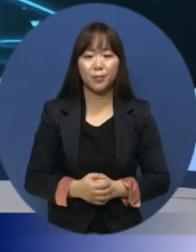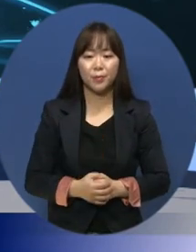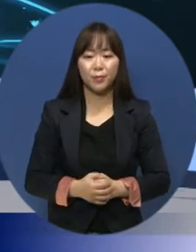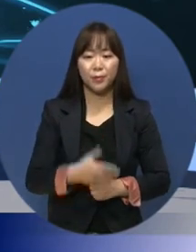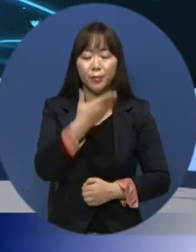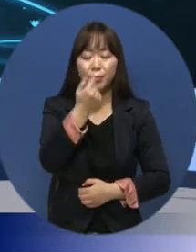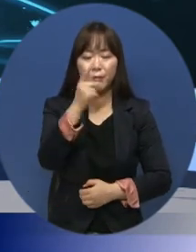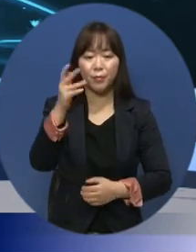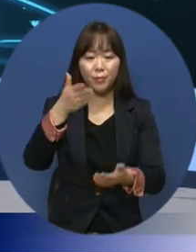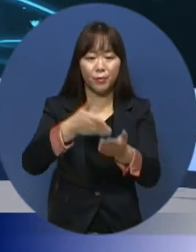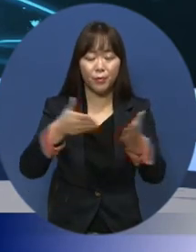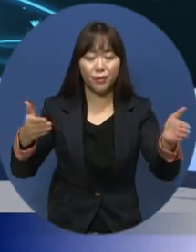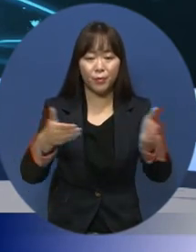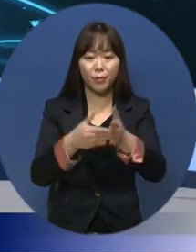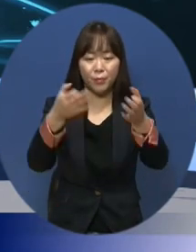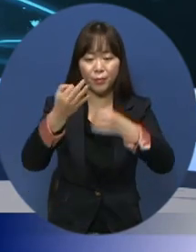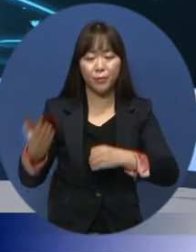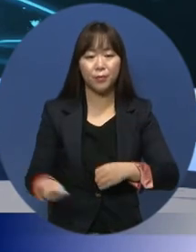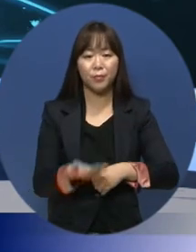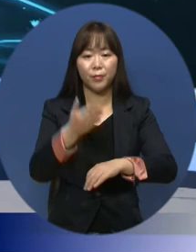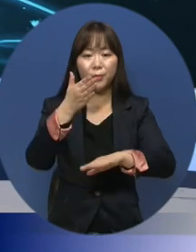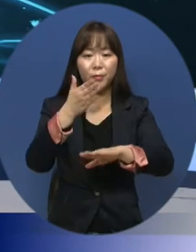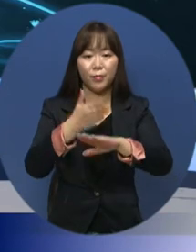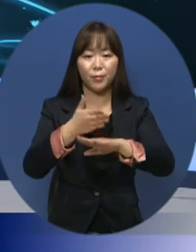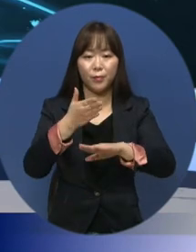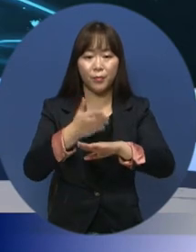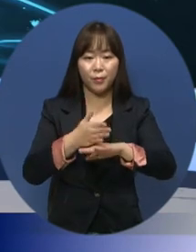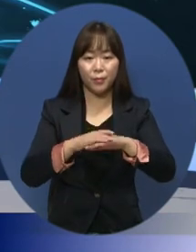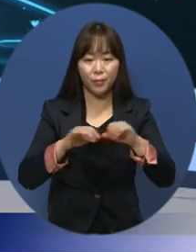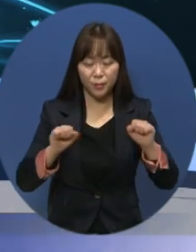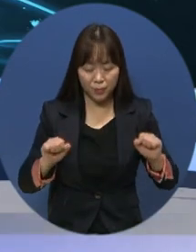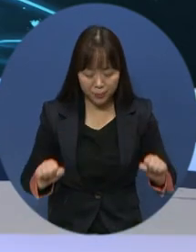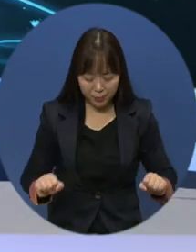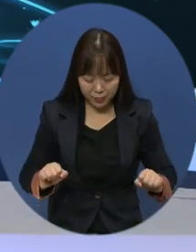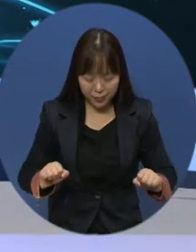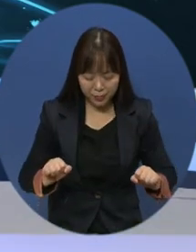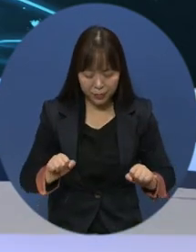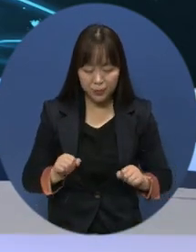이상 복지 tv 뉴스를 마칩니다 시청해주신 여러분 고맙습니다